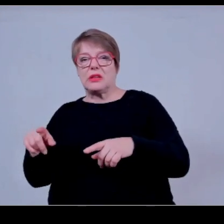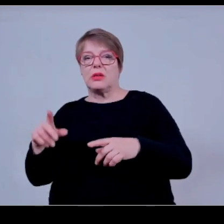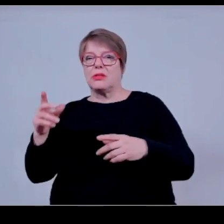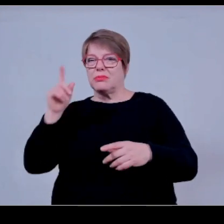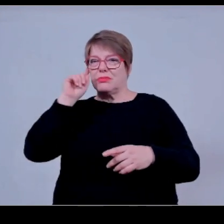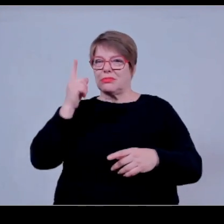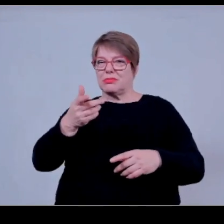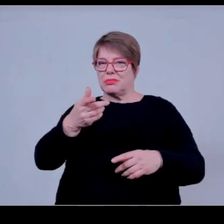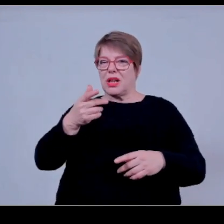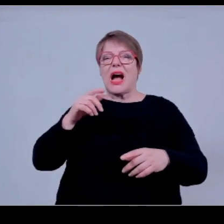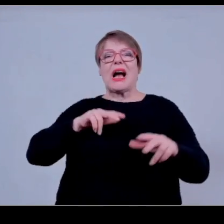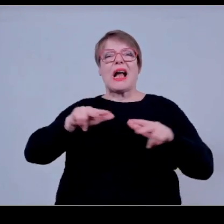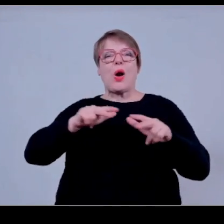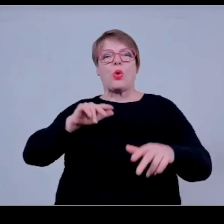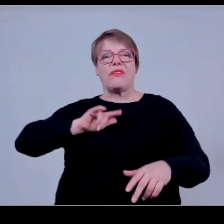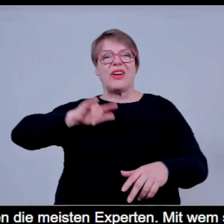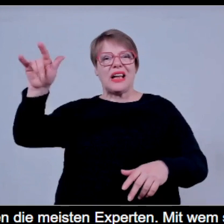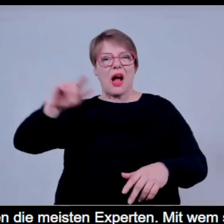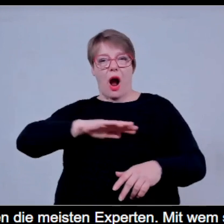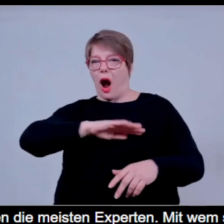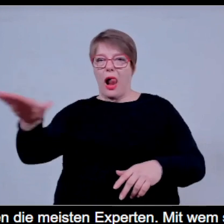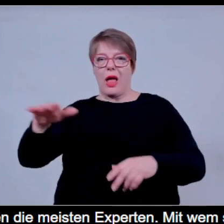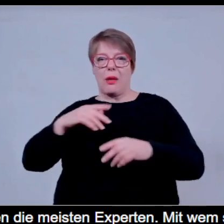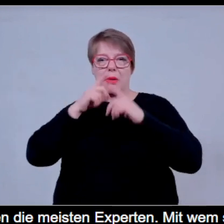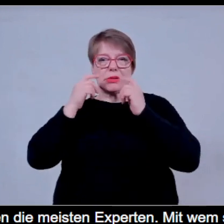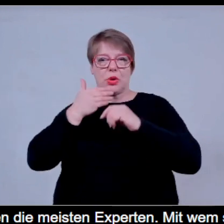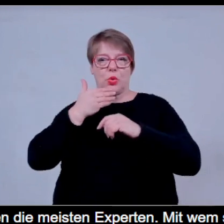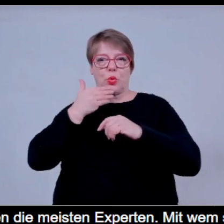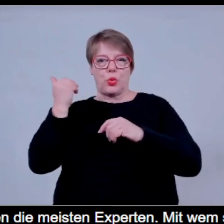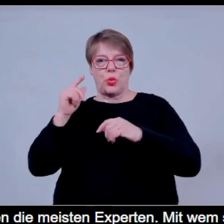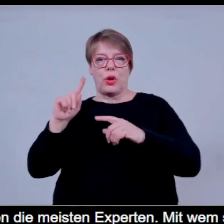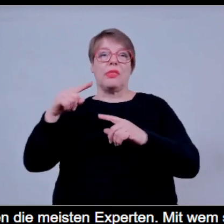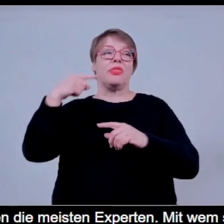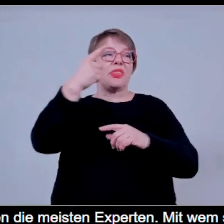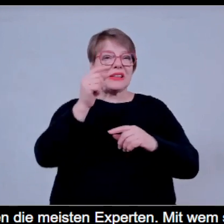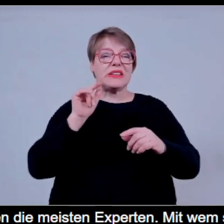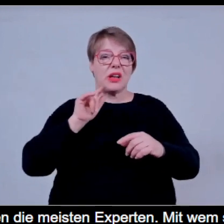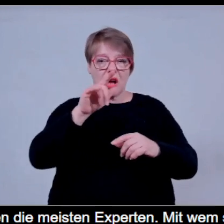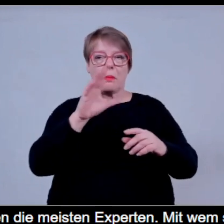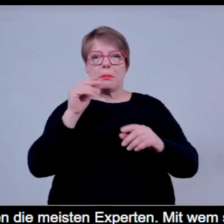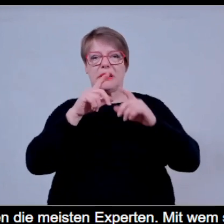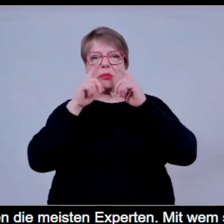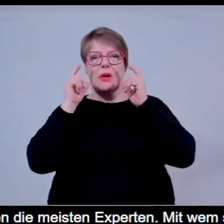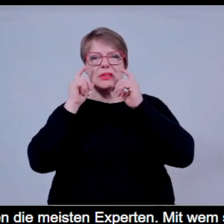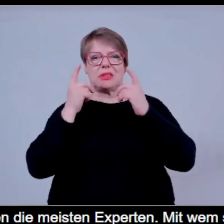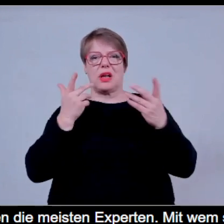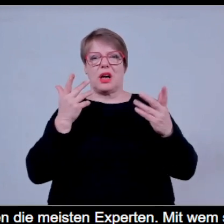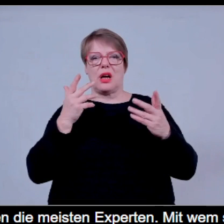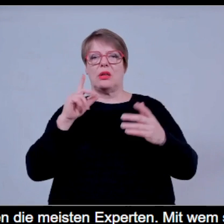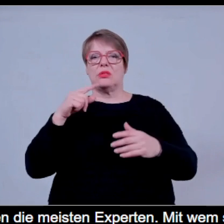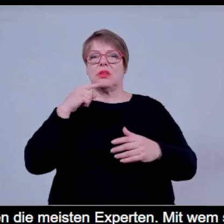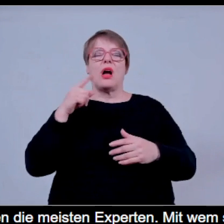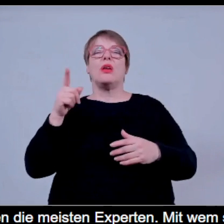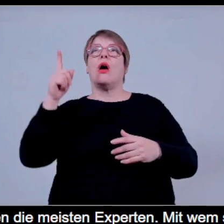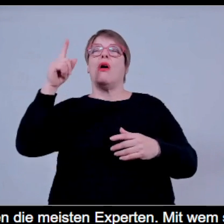heute beziehungsweise am 9. ausläuft, eine neue Entscheidung gefällt. Und ich kann dem Bund nur raten, das auch zu überdenken, bin